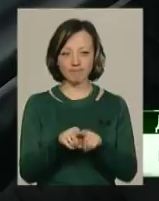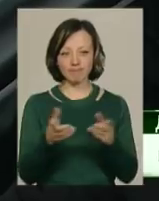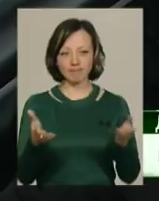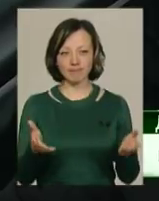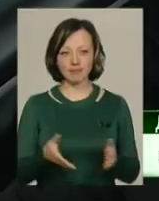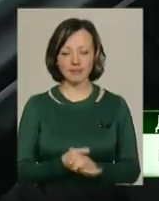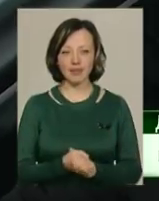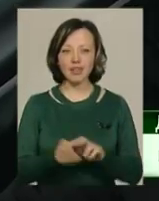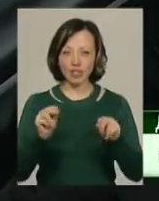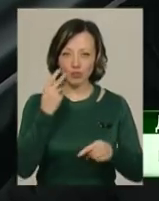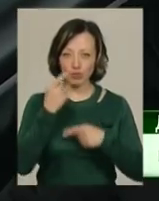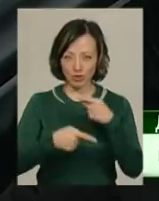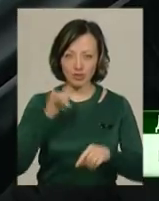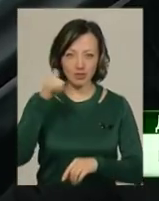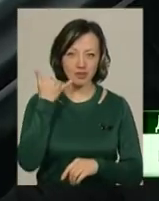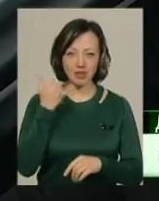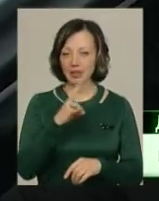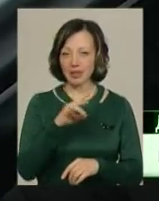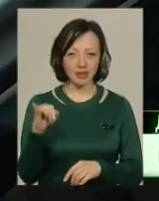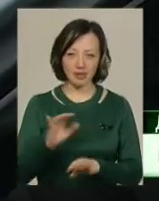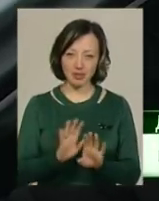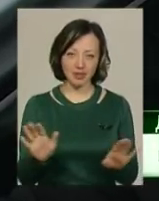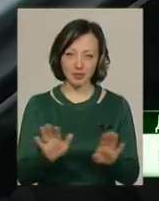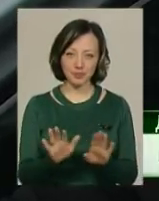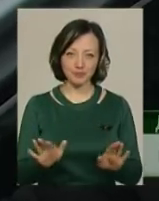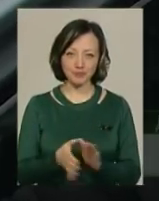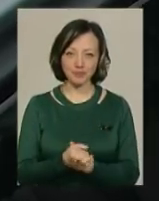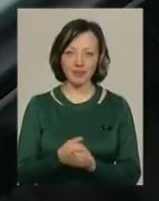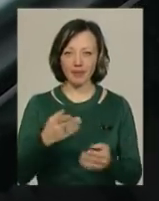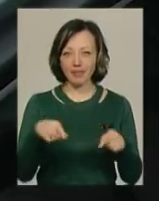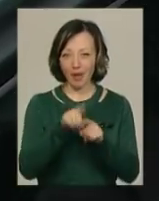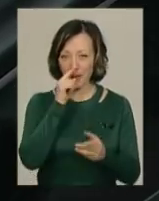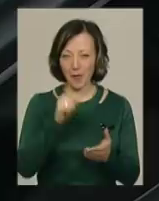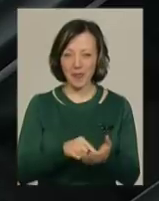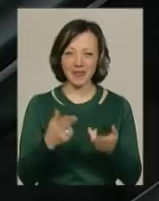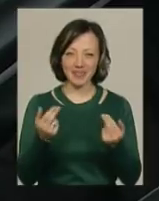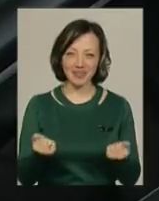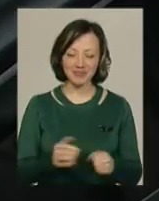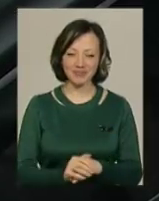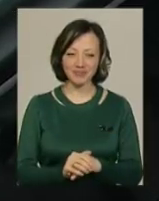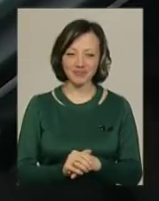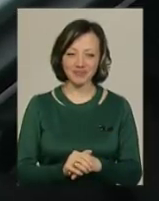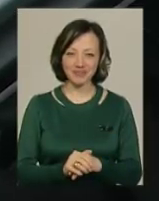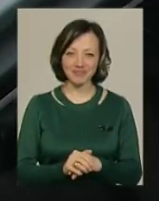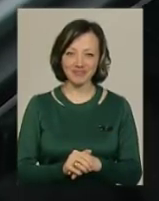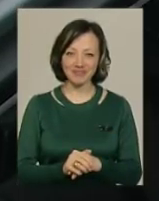Ну, а якщо чесно, ви постійно берете телефон за кермо? Ні, ні, ні. Так попало, так? Так попало, постояв і так, так.